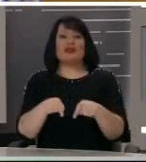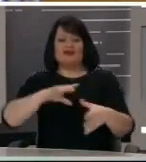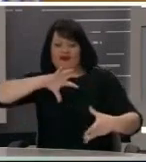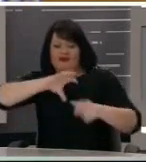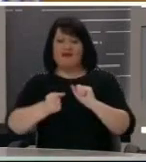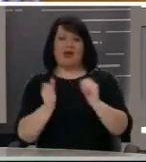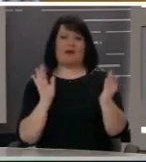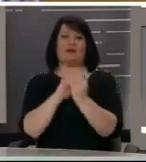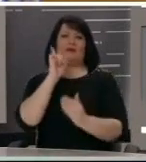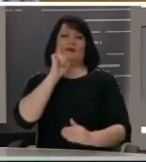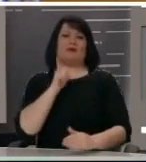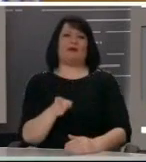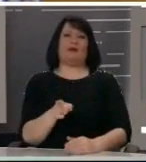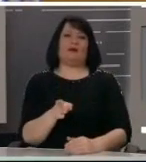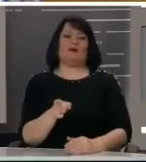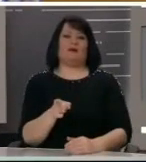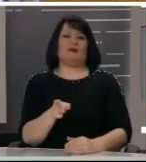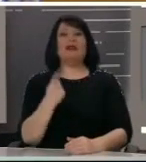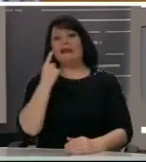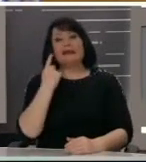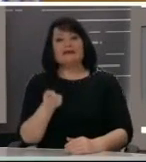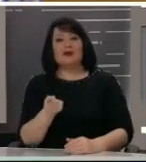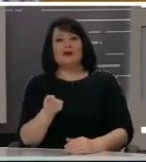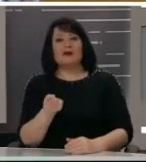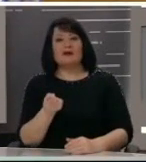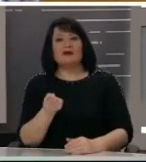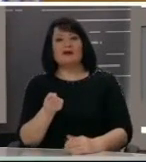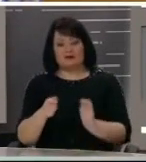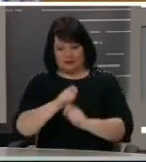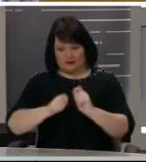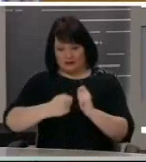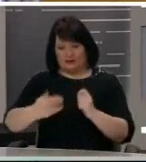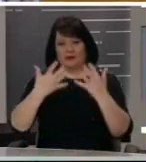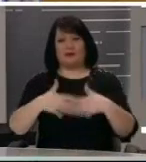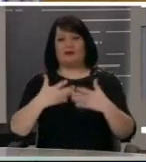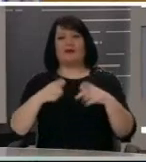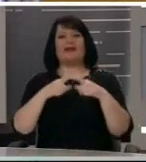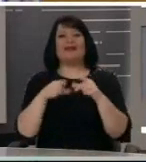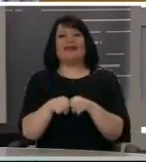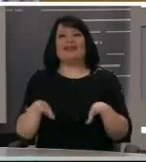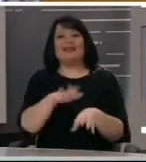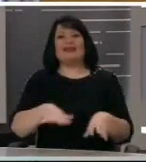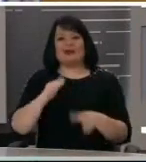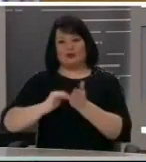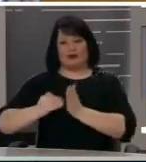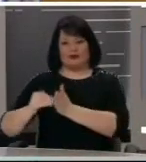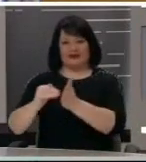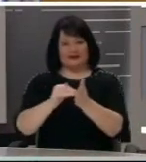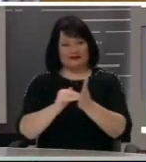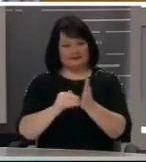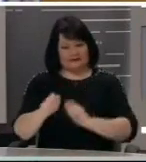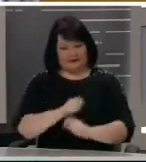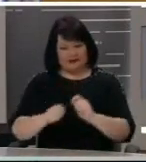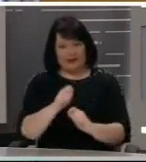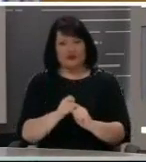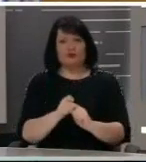γυναικών, όπου προβλέπεται η λειτουργία ενός ολοκληρωμένου δικτύου δομών και υπηρεσιών με